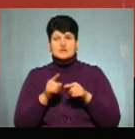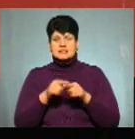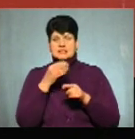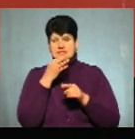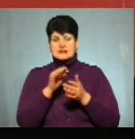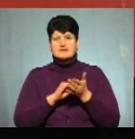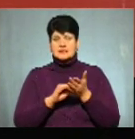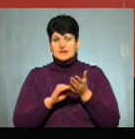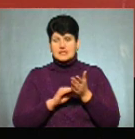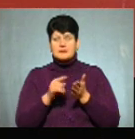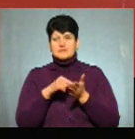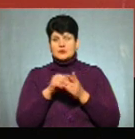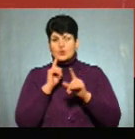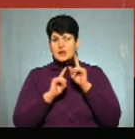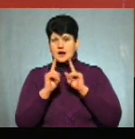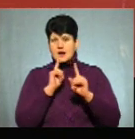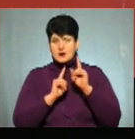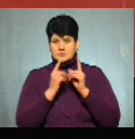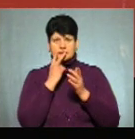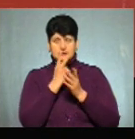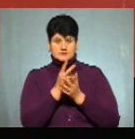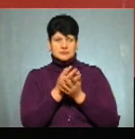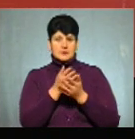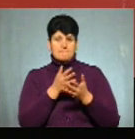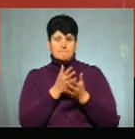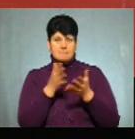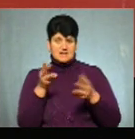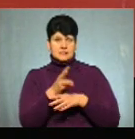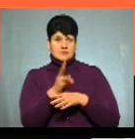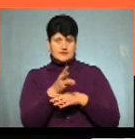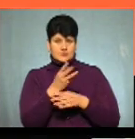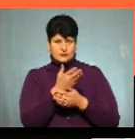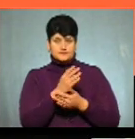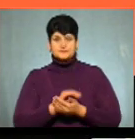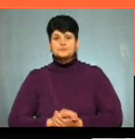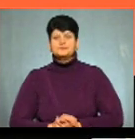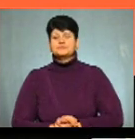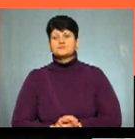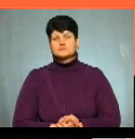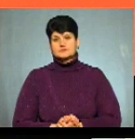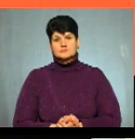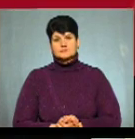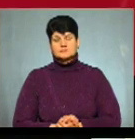Мар'яна Зварич. Більше подробиць у сюжеті моєї колеги Діани Ярошенко.